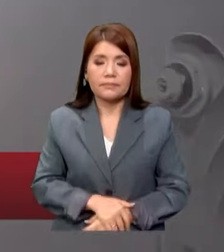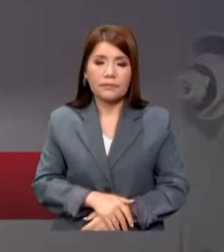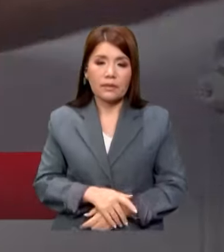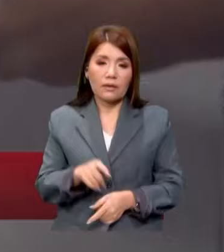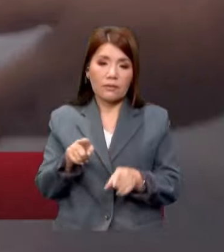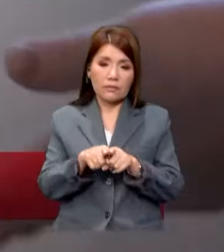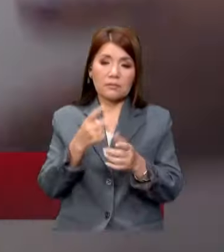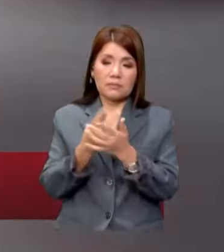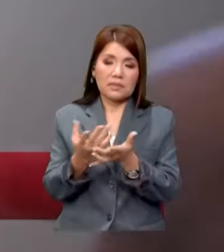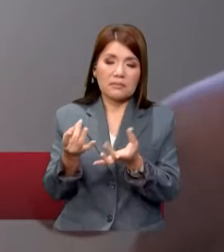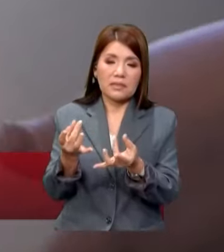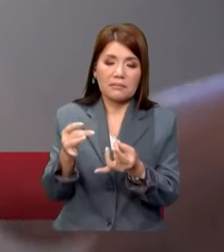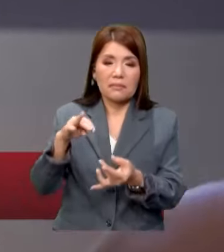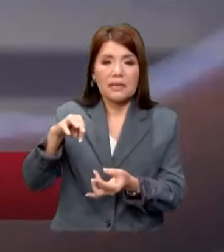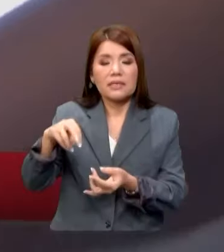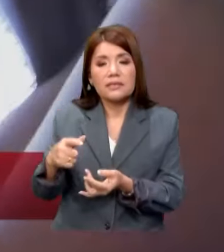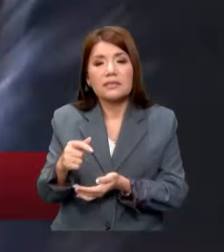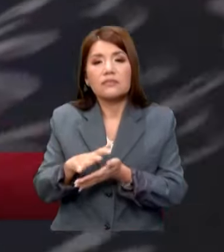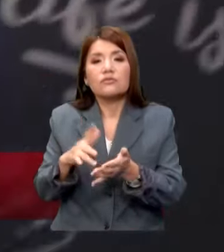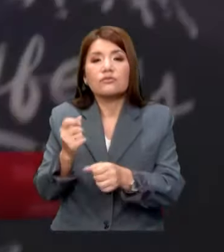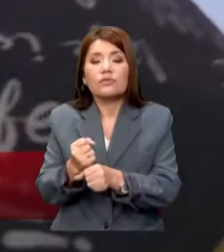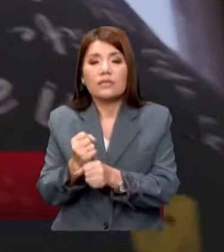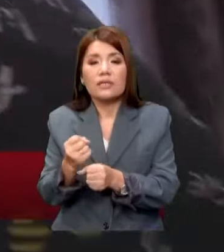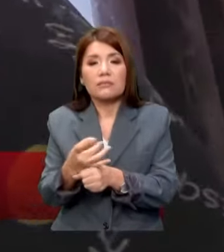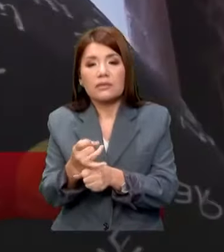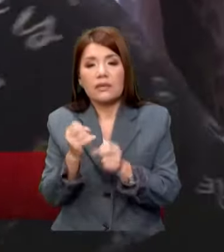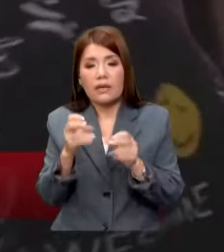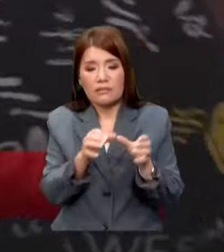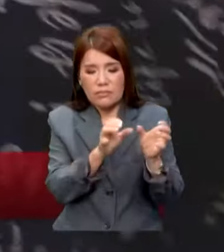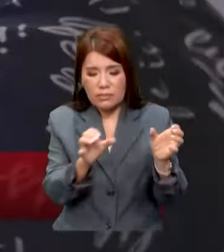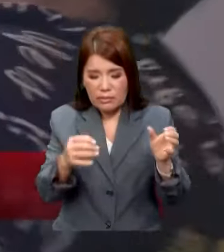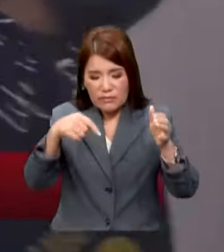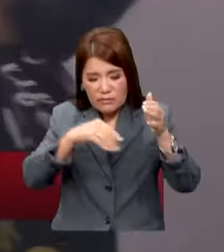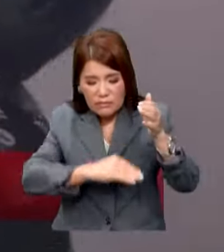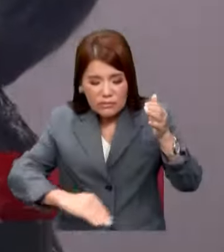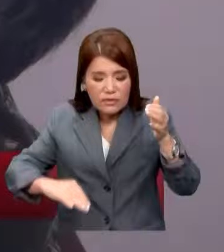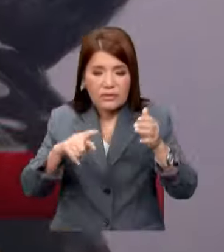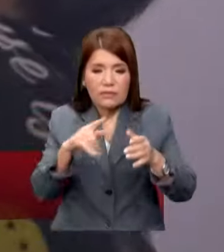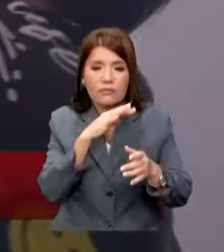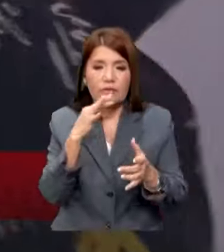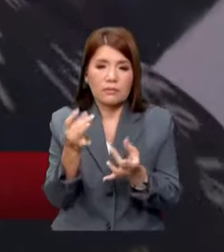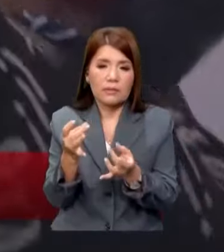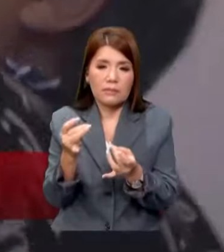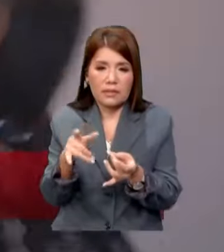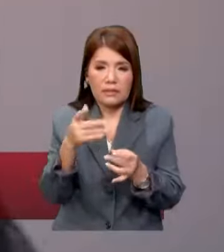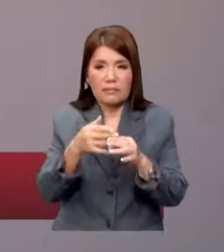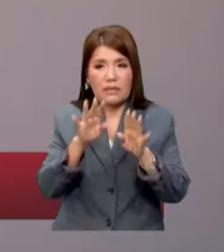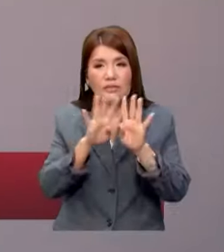Вот, пожалуйста, смотрите, плесень у меня. Я не знаю, сегодня все что делать. Уже вон под батареями тоже вся плесень. Вот, пожалуйста, по